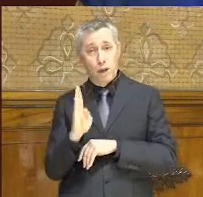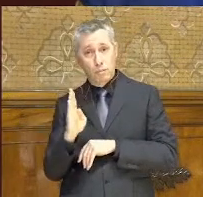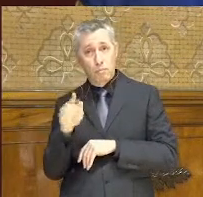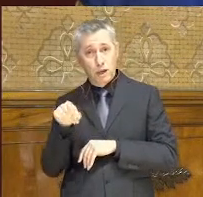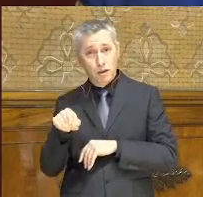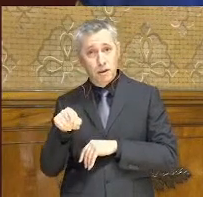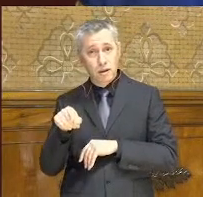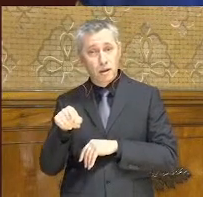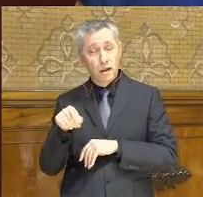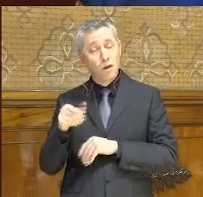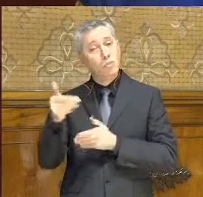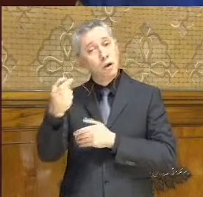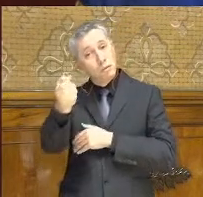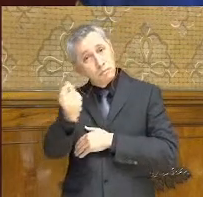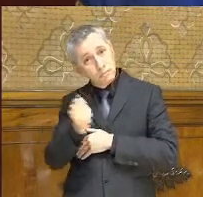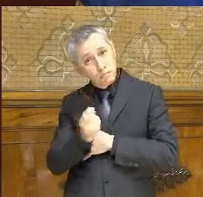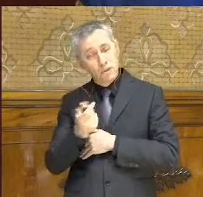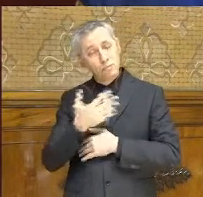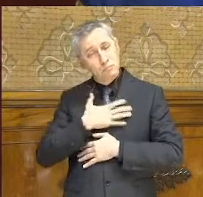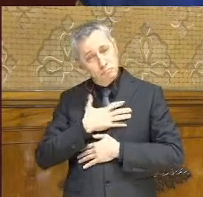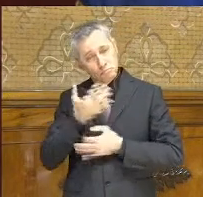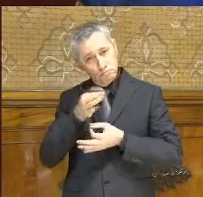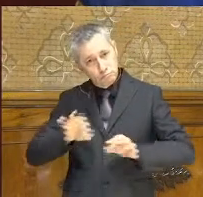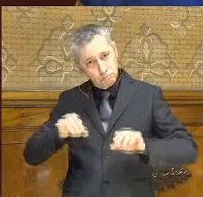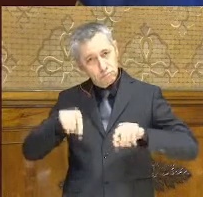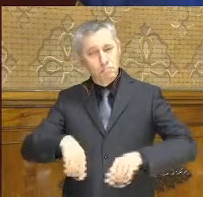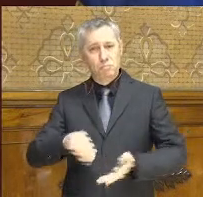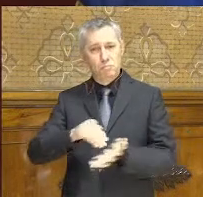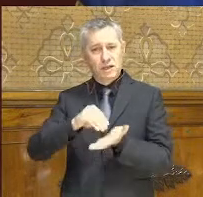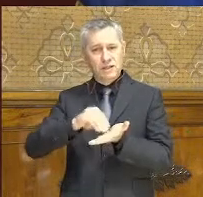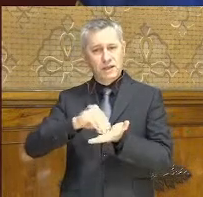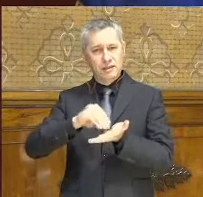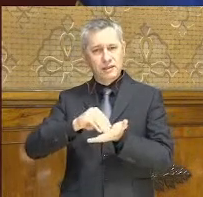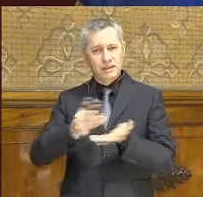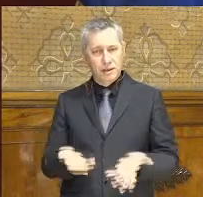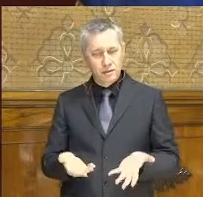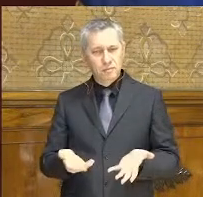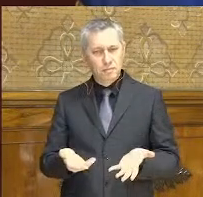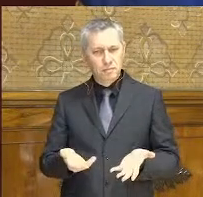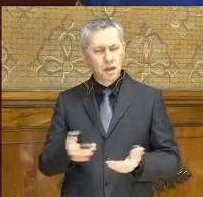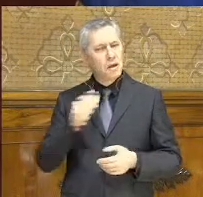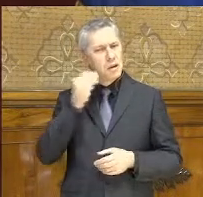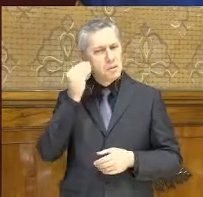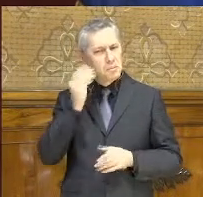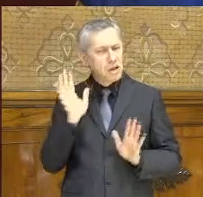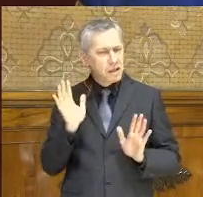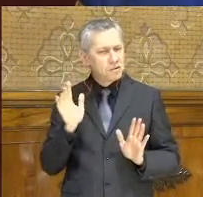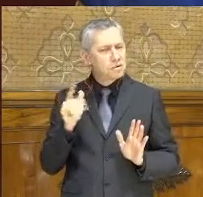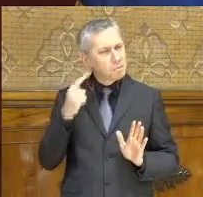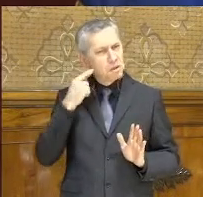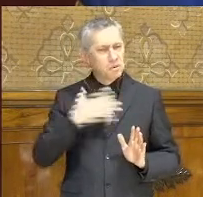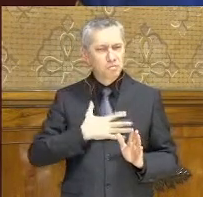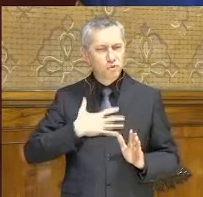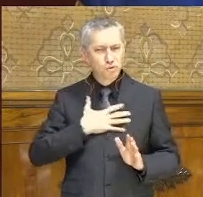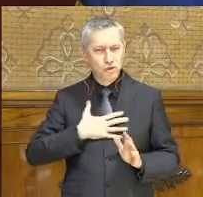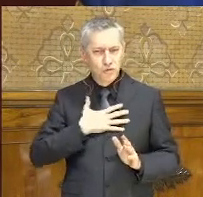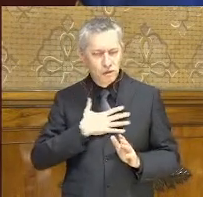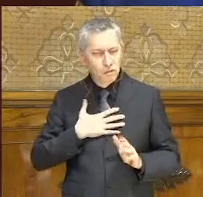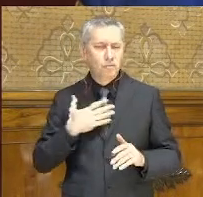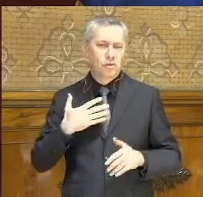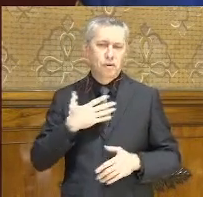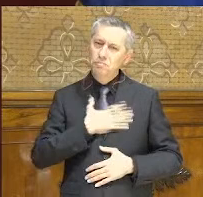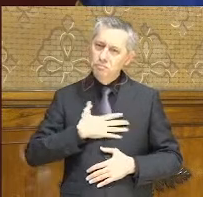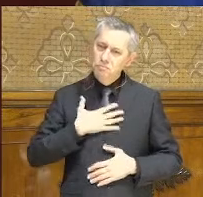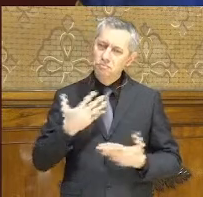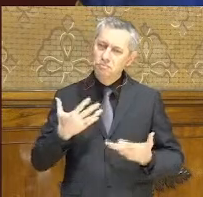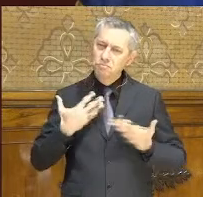ci onora della sua presenza qui in Aula Magna, e credo, per me è davvero una soddisfazione, un piacere constatare